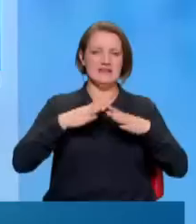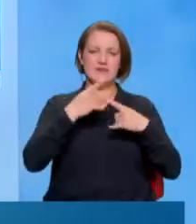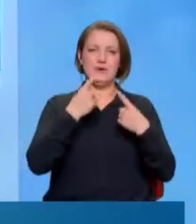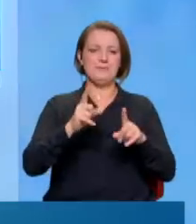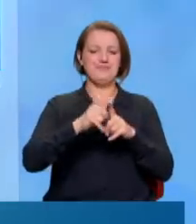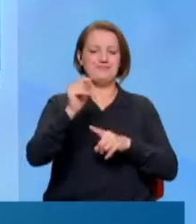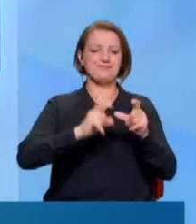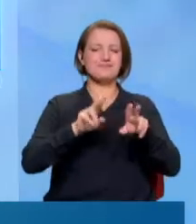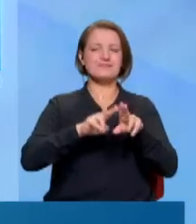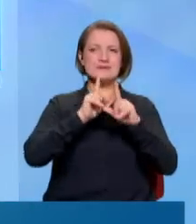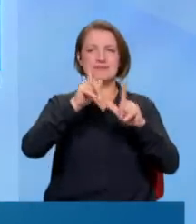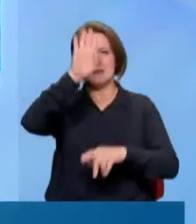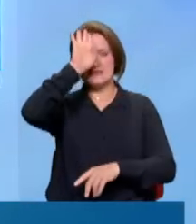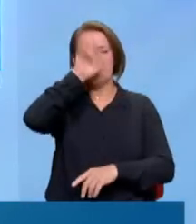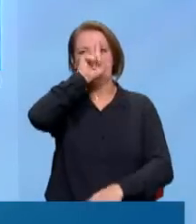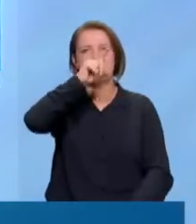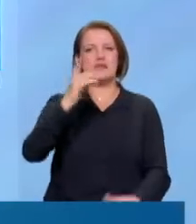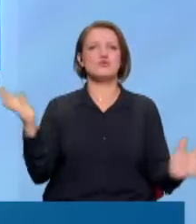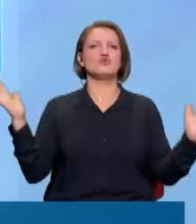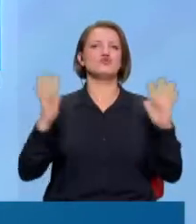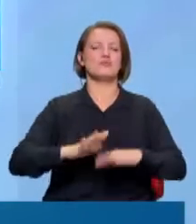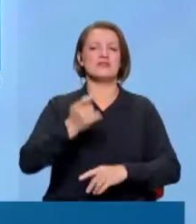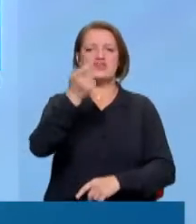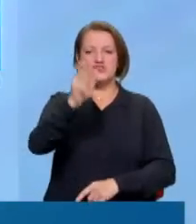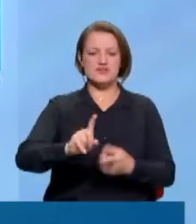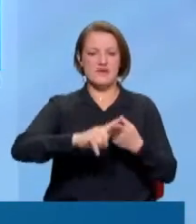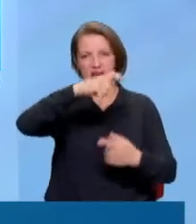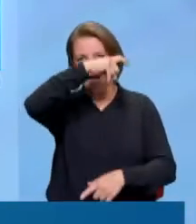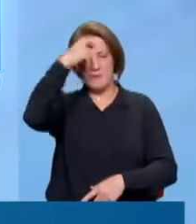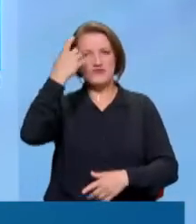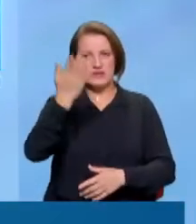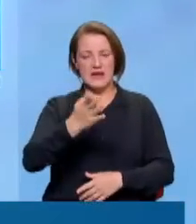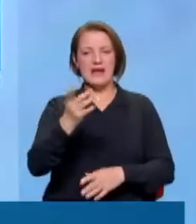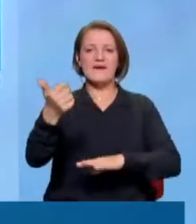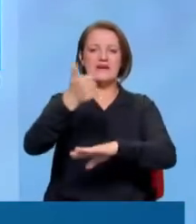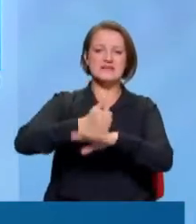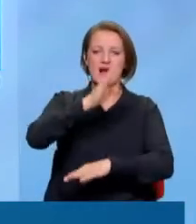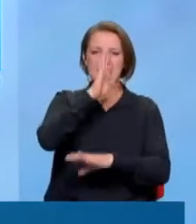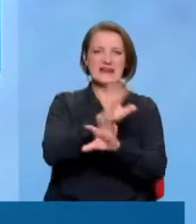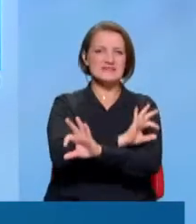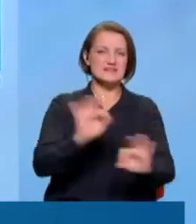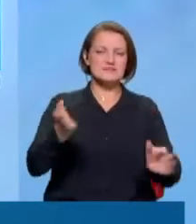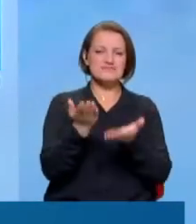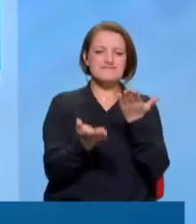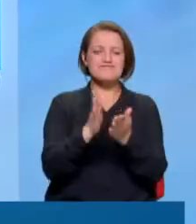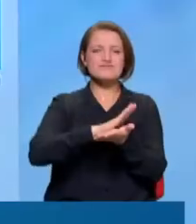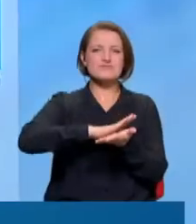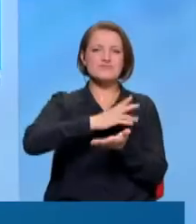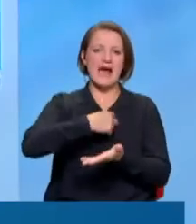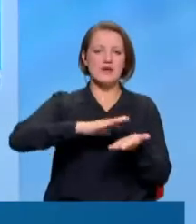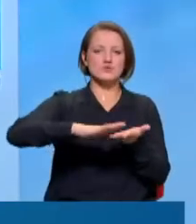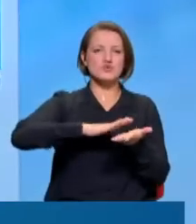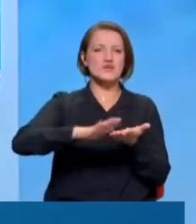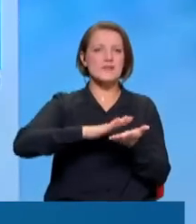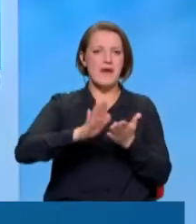diskin çağrısıyla İstanbul Kartal'da bir araya gelen işçi ve emekçiler iktidarın adaletsiz vergi düzenine karşı